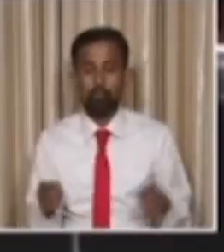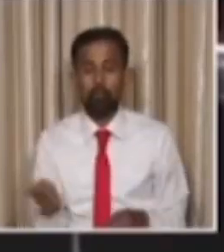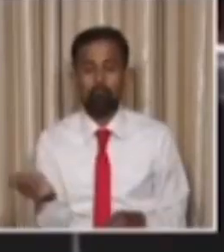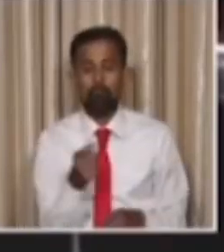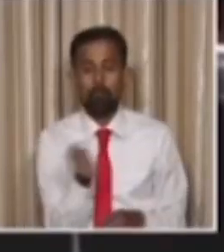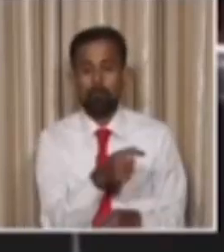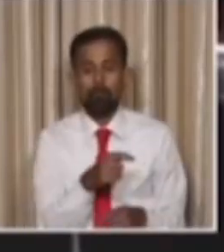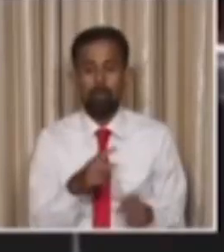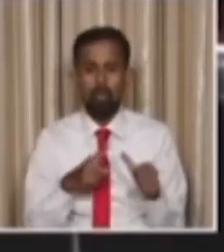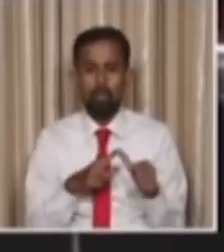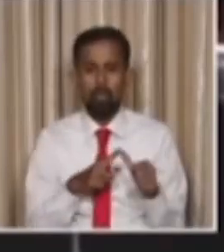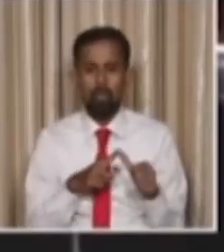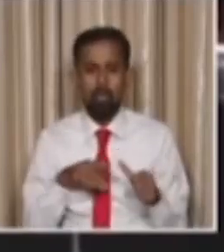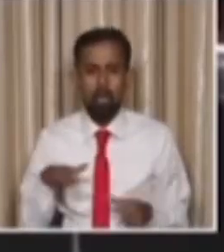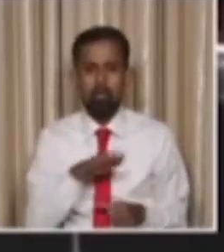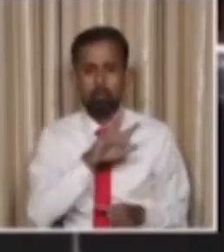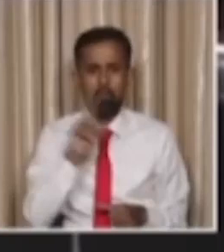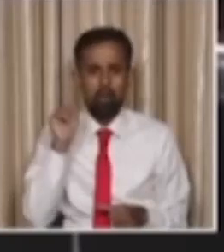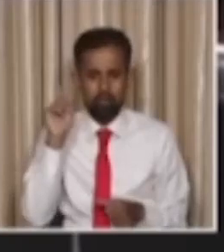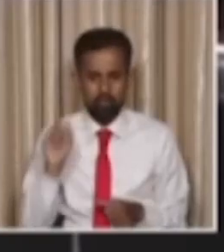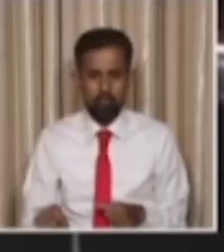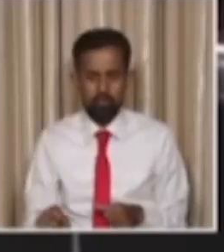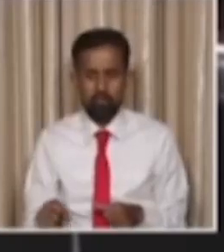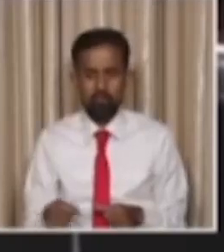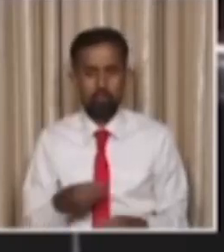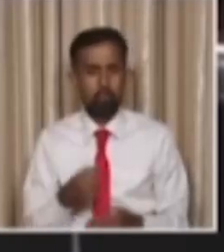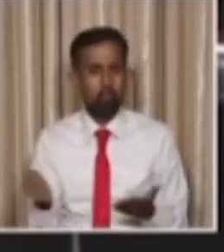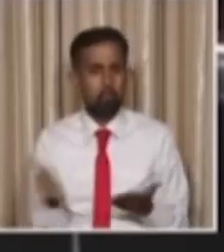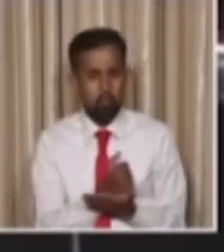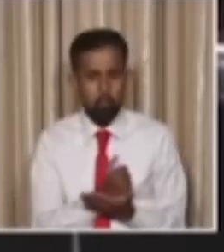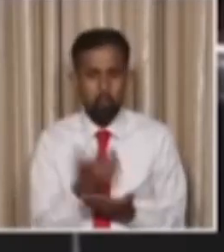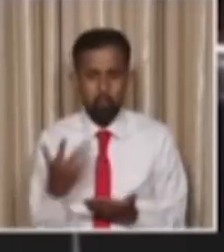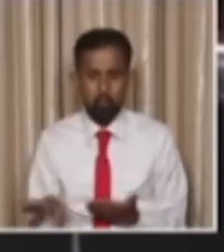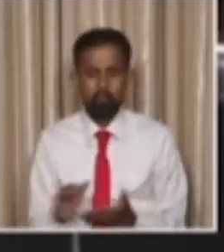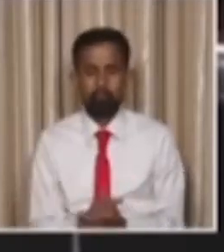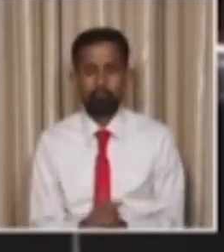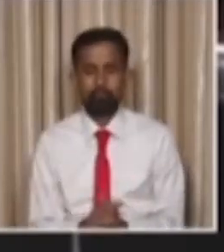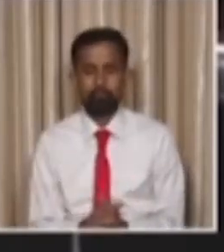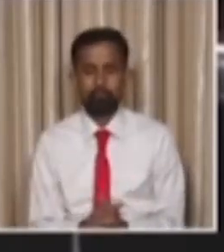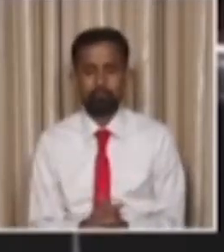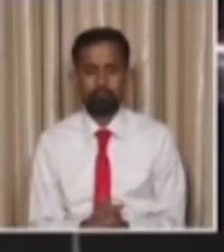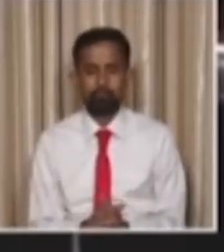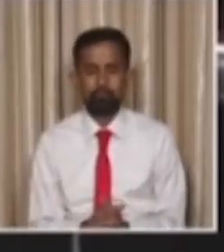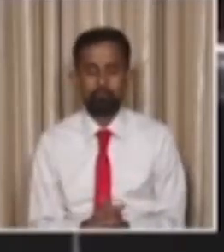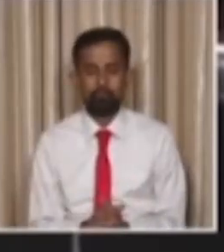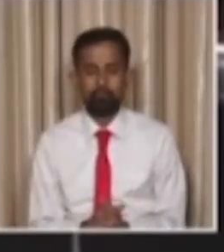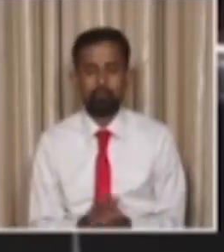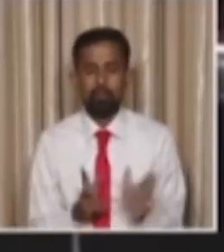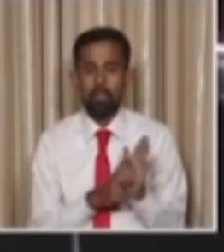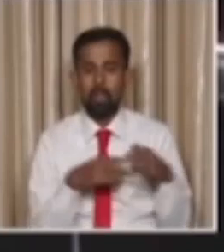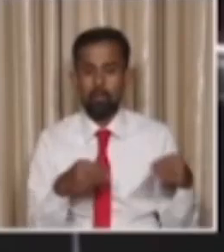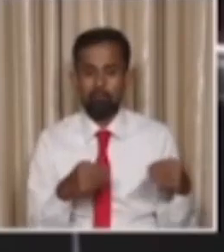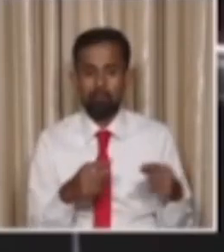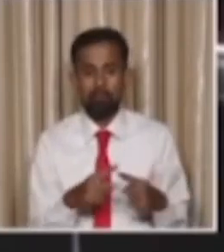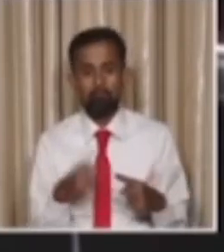කුඹුරු ගොවිතැන් අක්කර 52000ක් විතර හානි වෙලා තියෙනවා. ඒ වගේම මේ එළවලු සහ